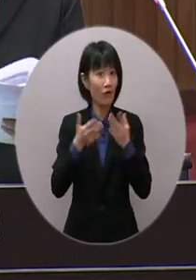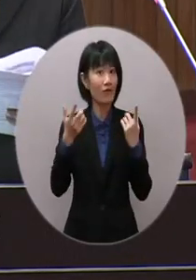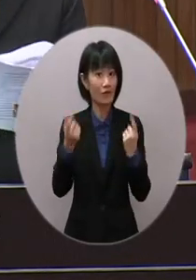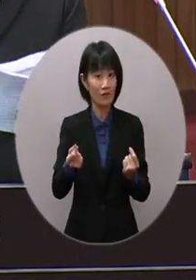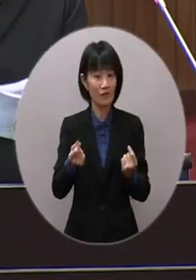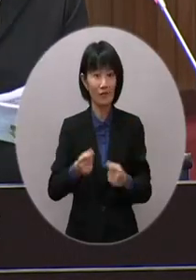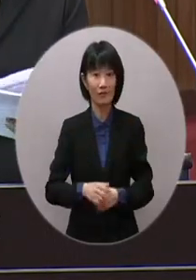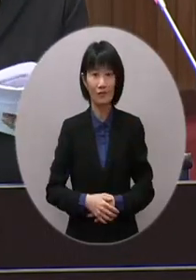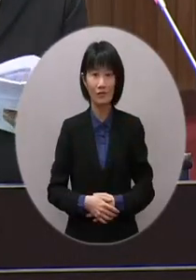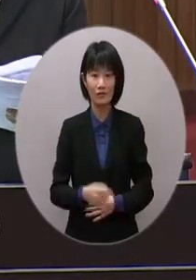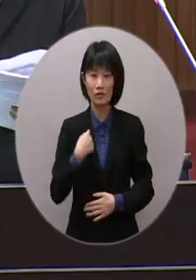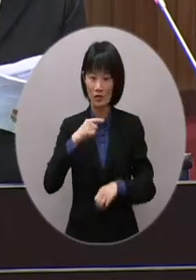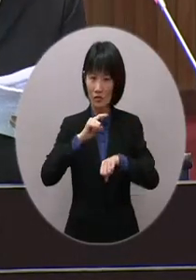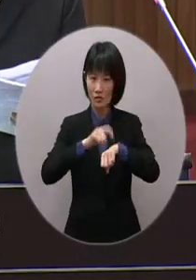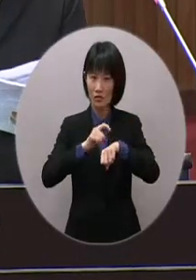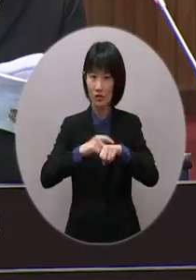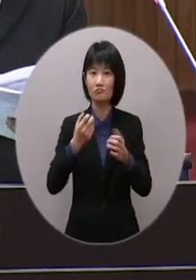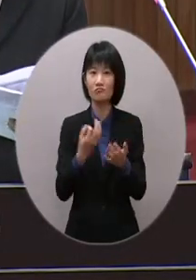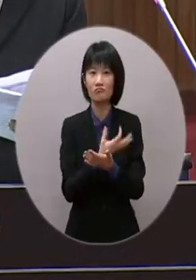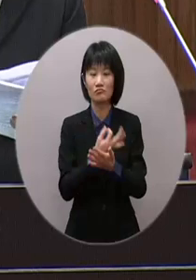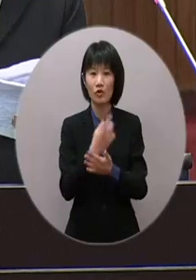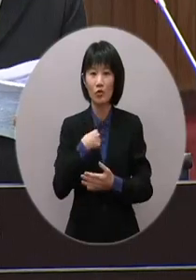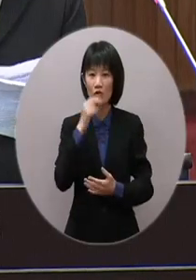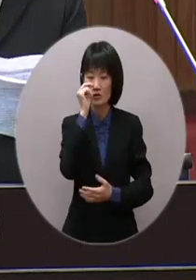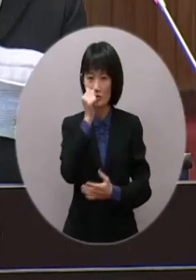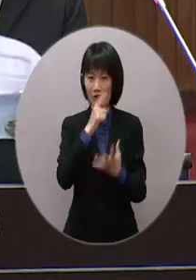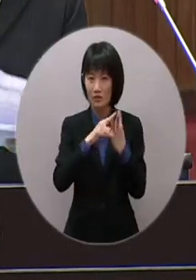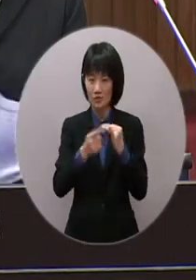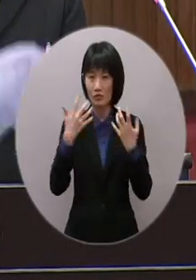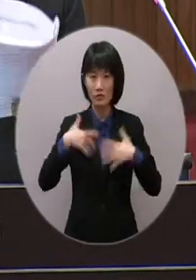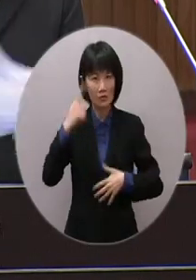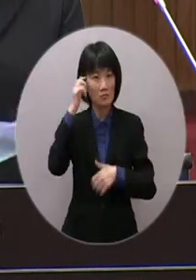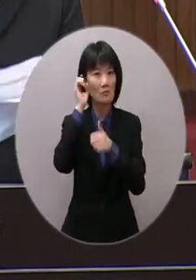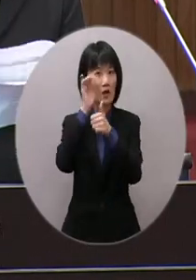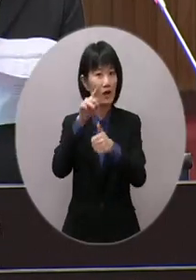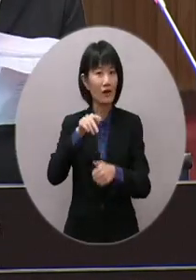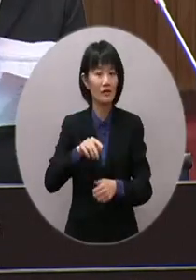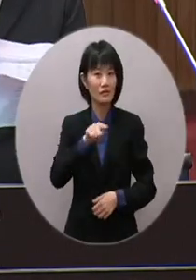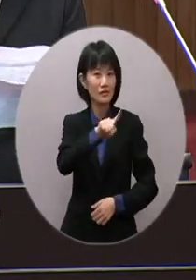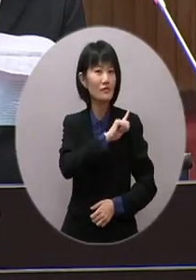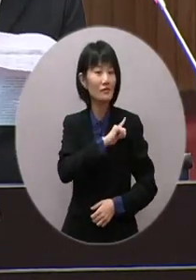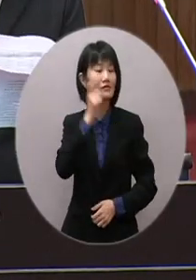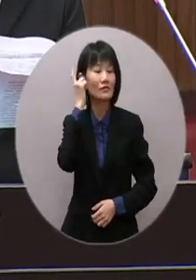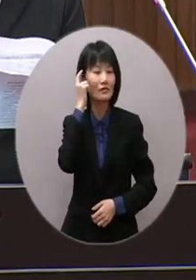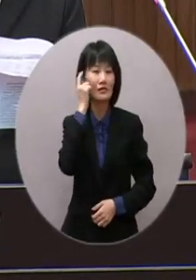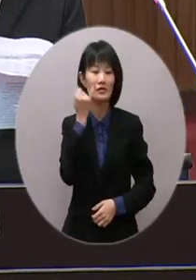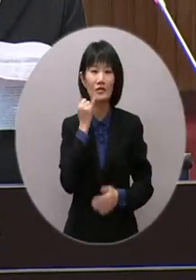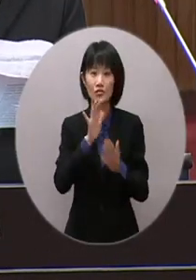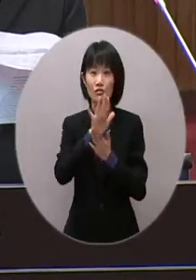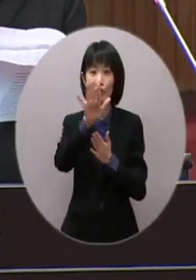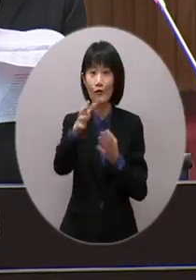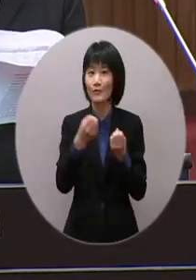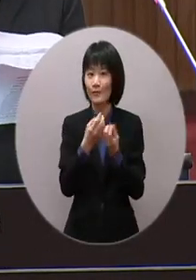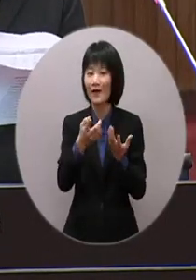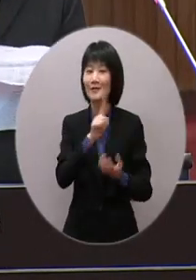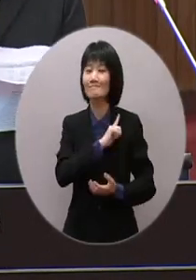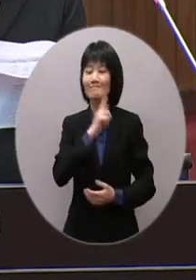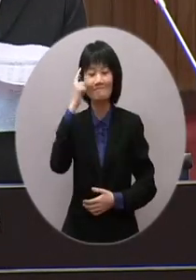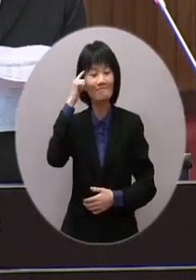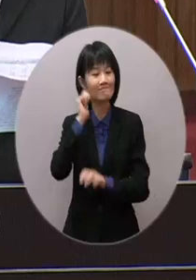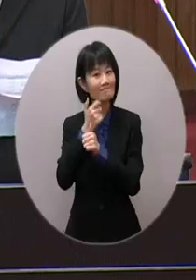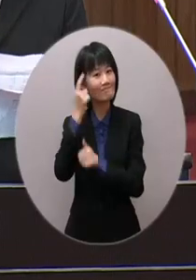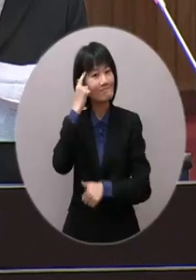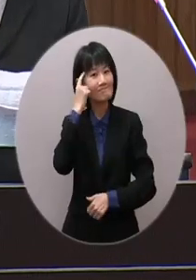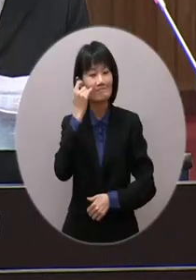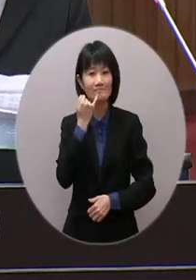别时间的一个关系，我特别提出来几个问题给院长啊，来思考也来看看说我们未来怎么解决。就是